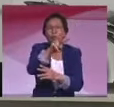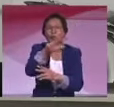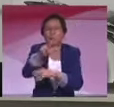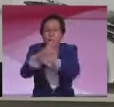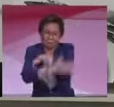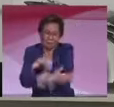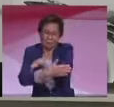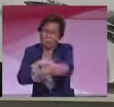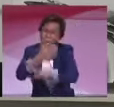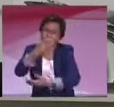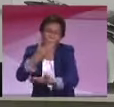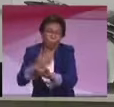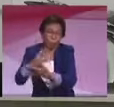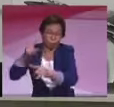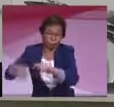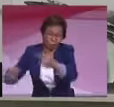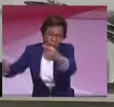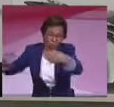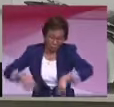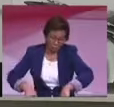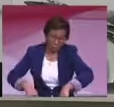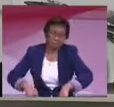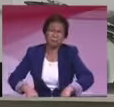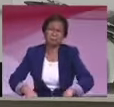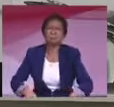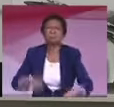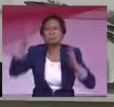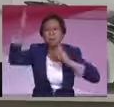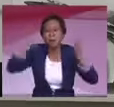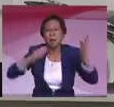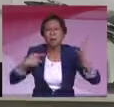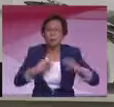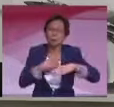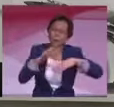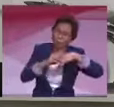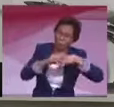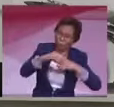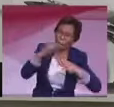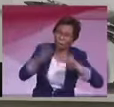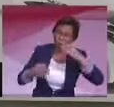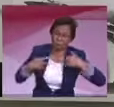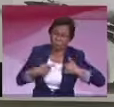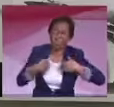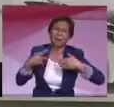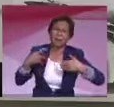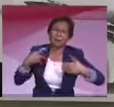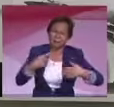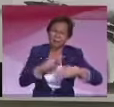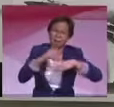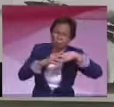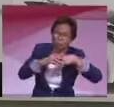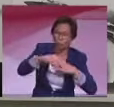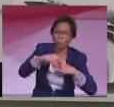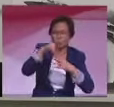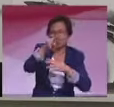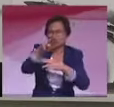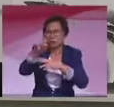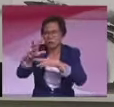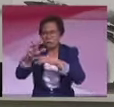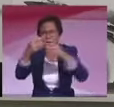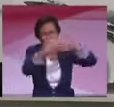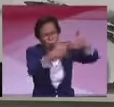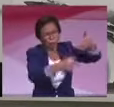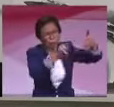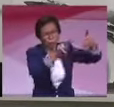buah negara. Maknanya untuk perkara yang kita longgarkan pun, 23 negara terdapat senarai